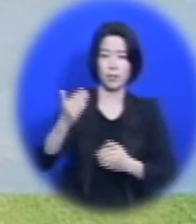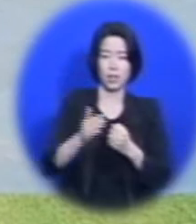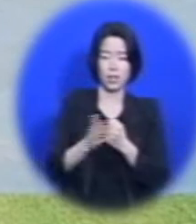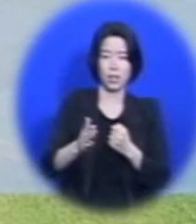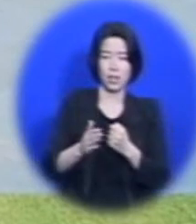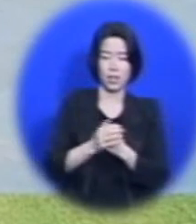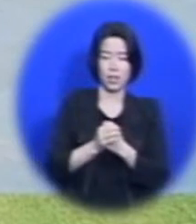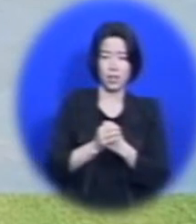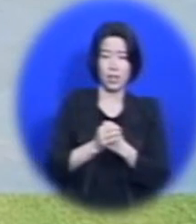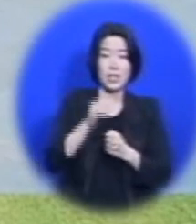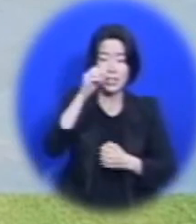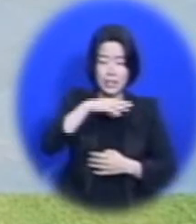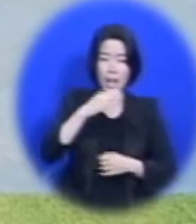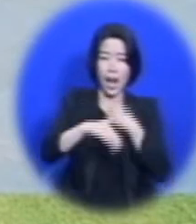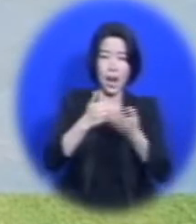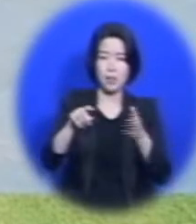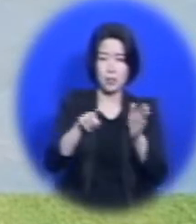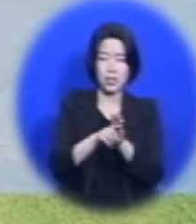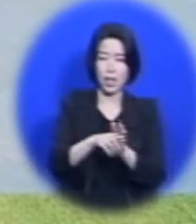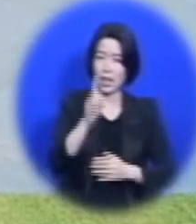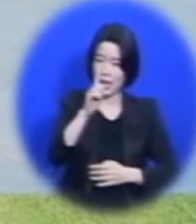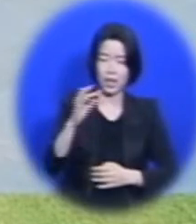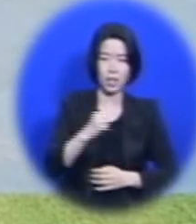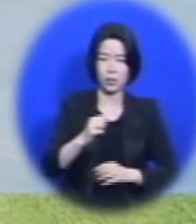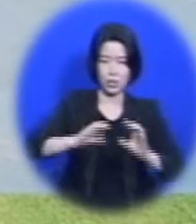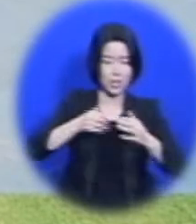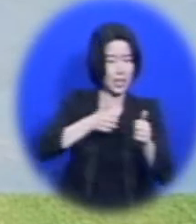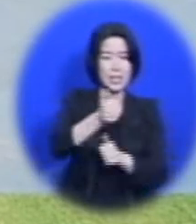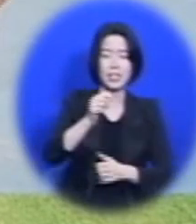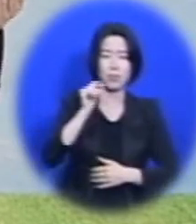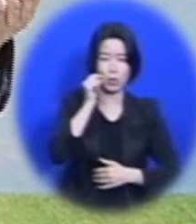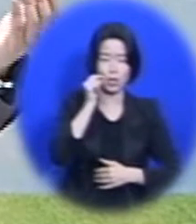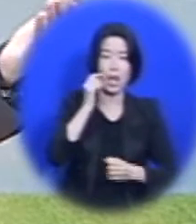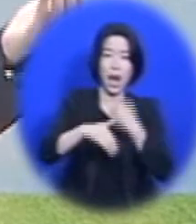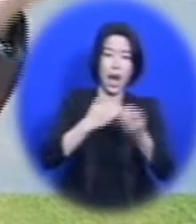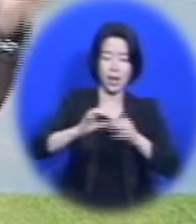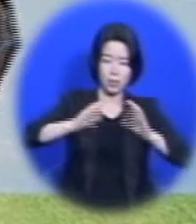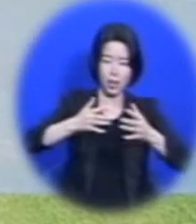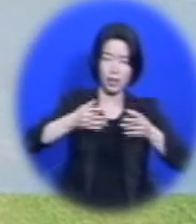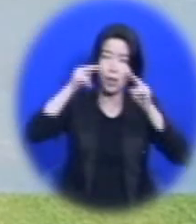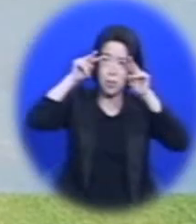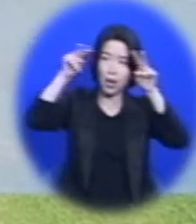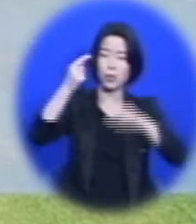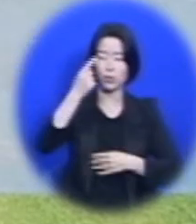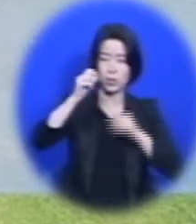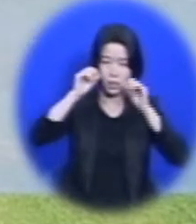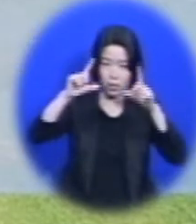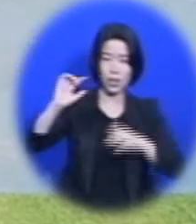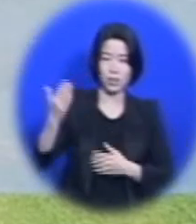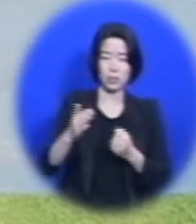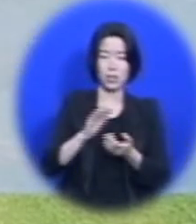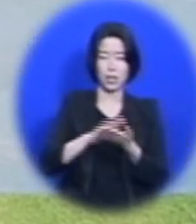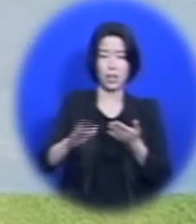그저 하나님을 믿는다는 믿음으로는 세상 못 이깁니다. 하나님의 나라를 바라보는 눈이 뜨여야 합니다.